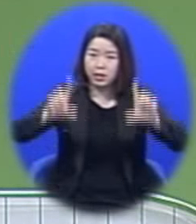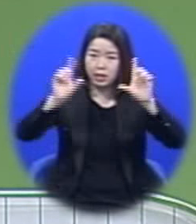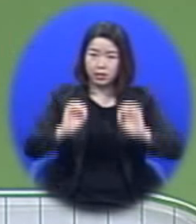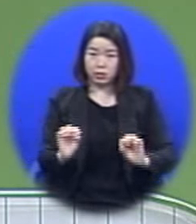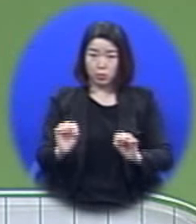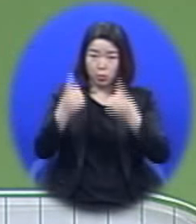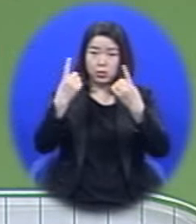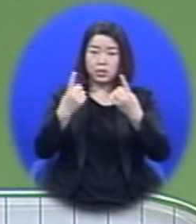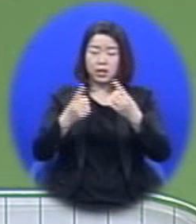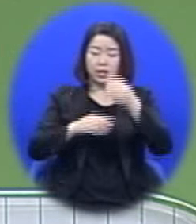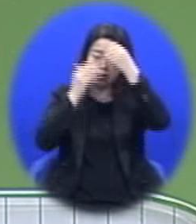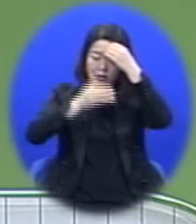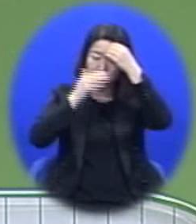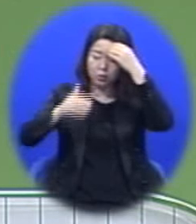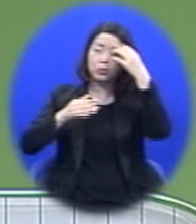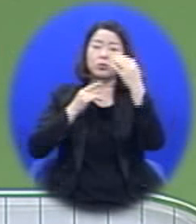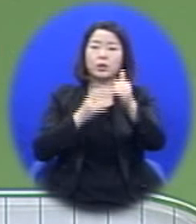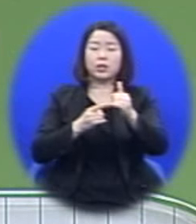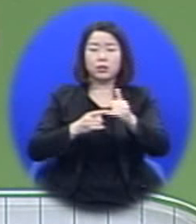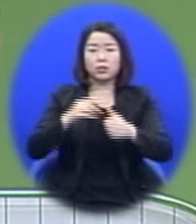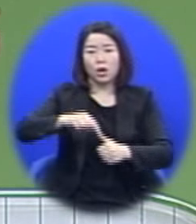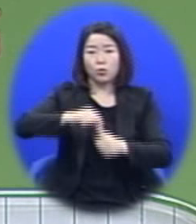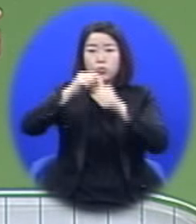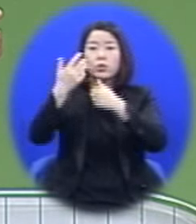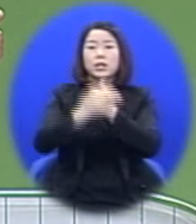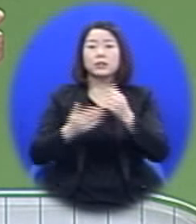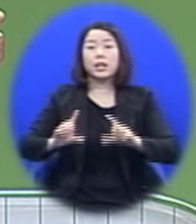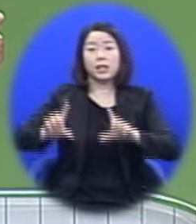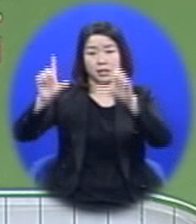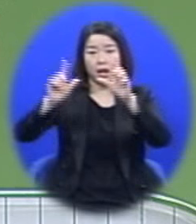동시에 성도들에게는 구원의 은혜의 날입니다.